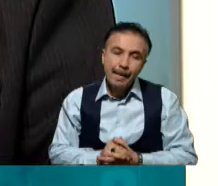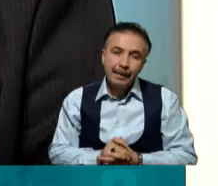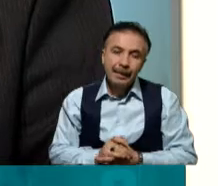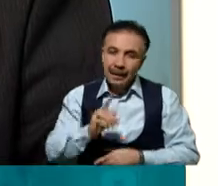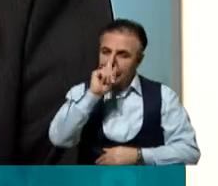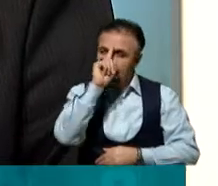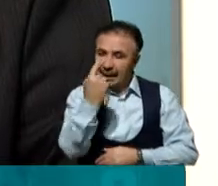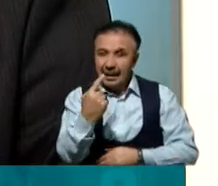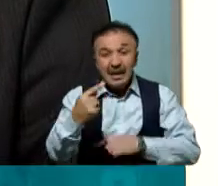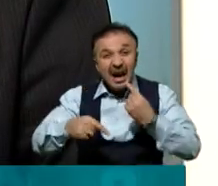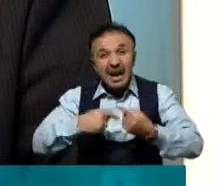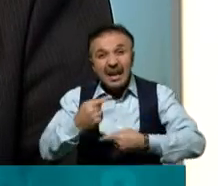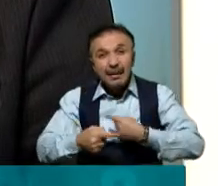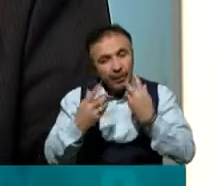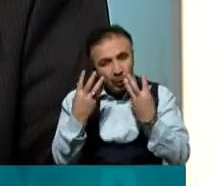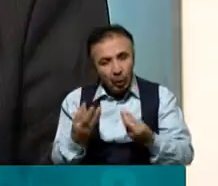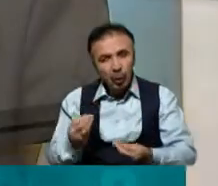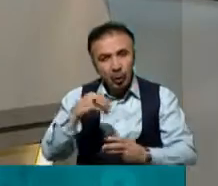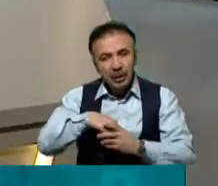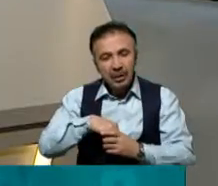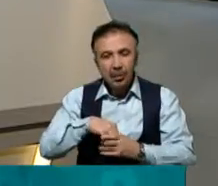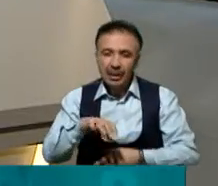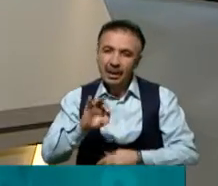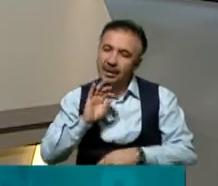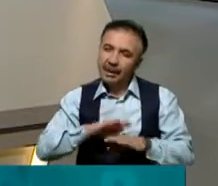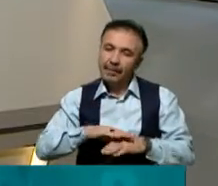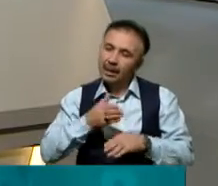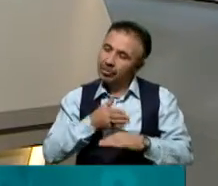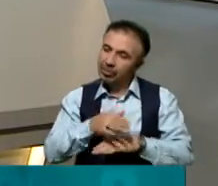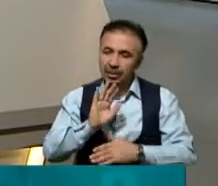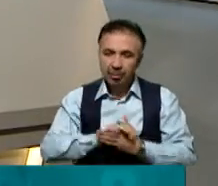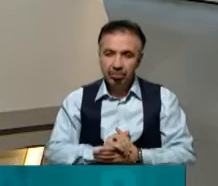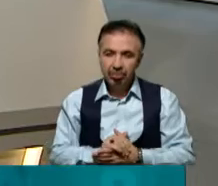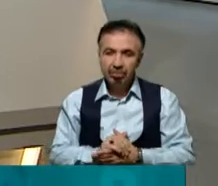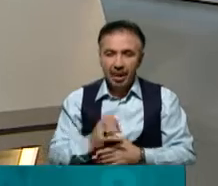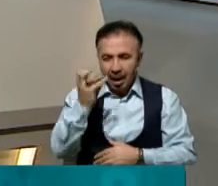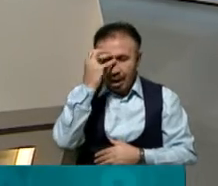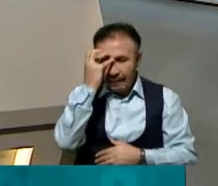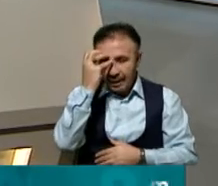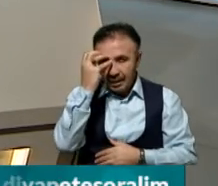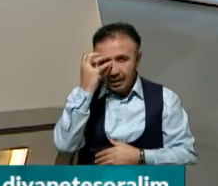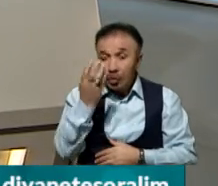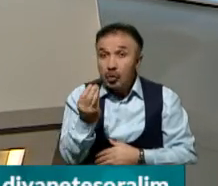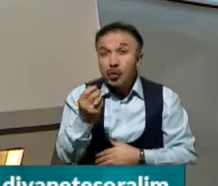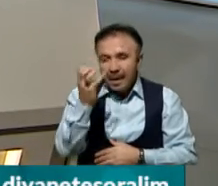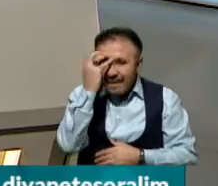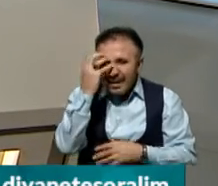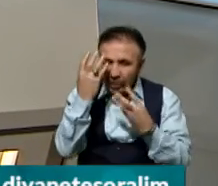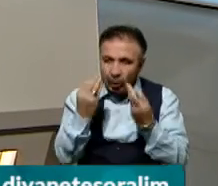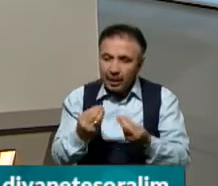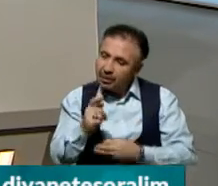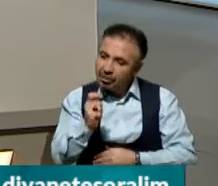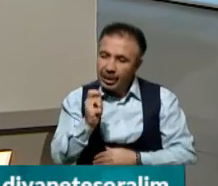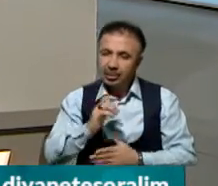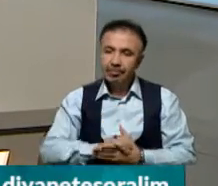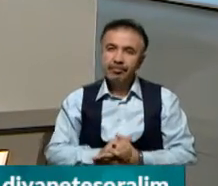sadece akrabamız olduğu için onları tercih etmemiz doğru değil. Eyvallah. Yani fakirlik şartını da es geçmemek lazım. Evet. En